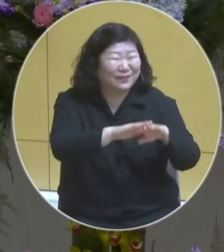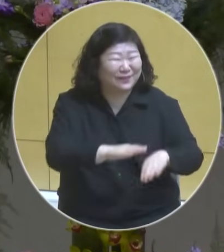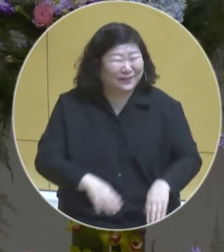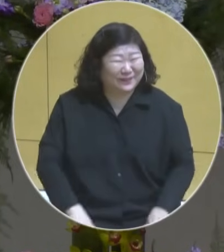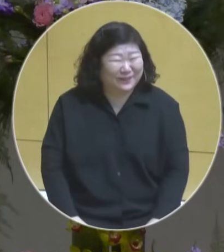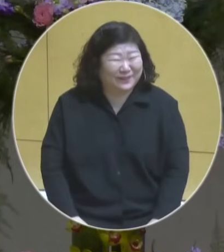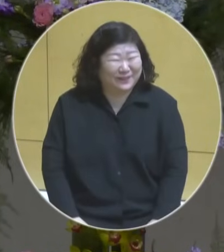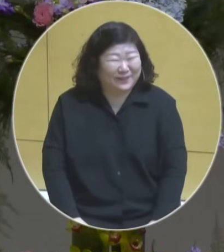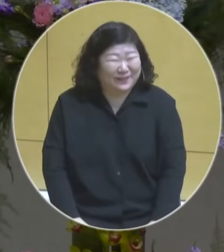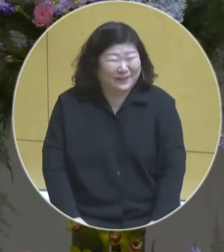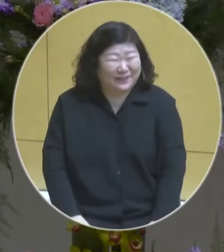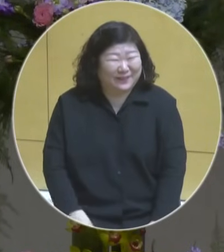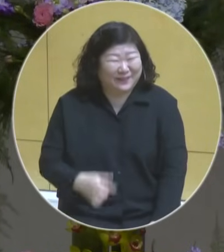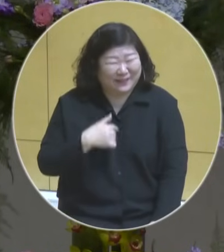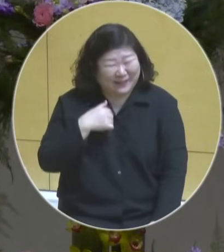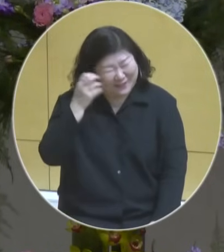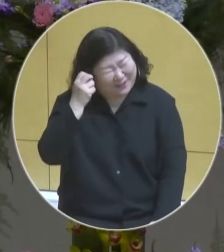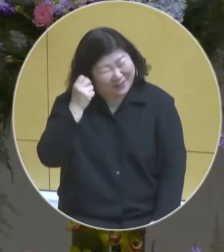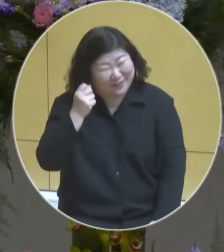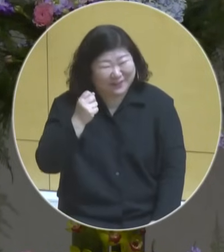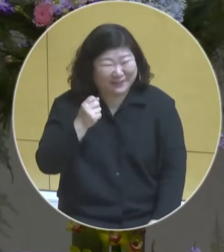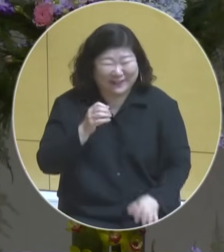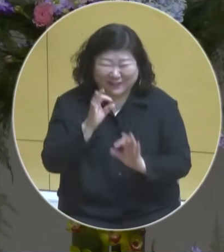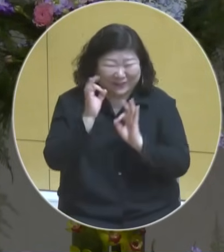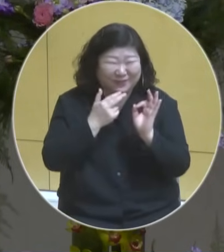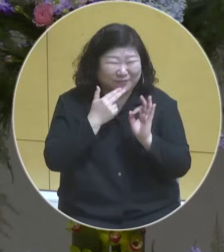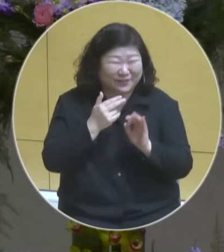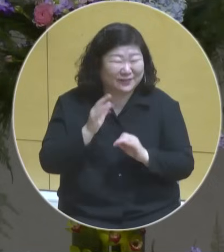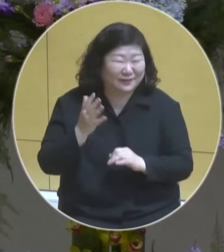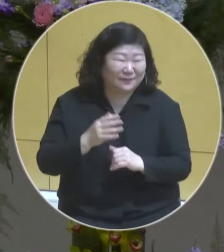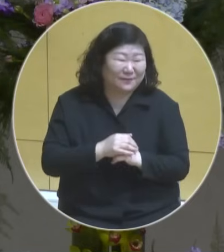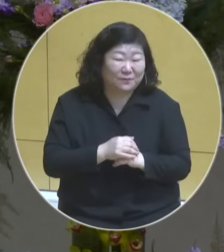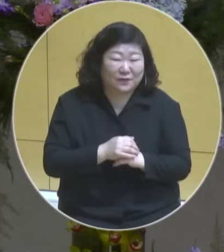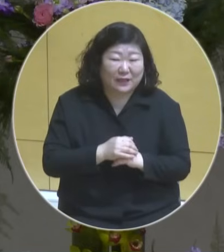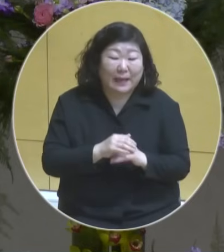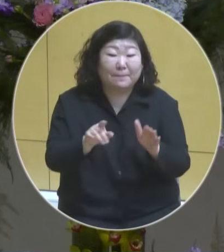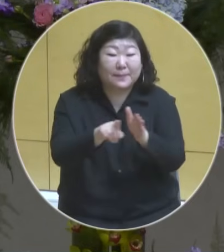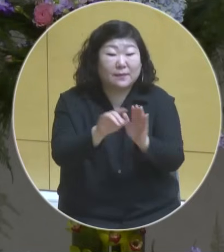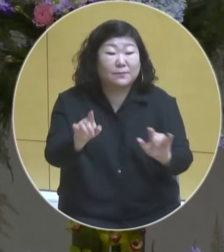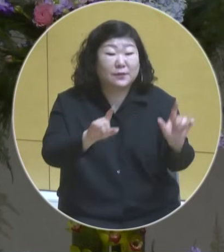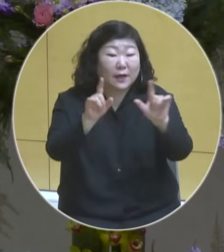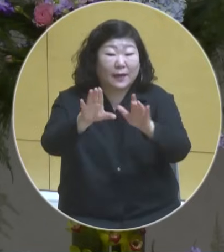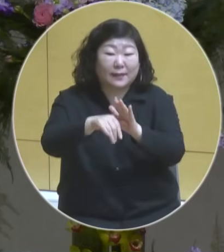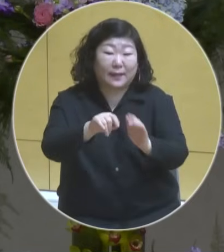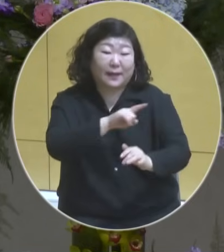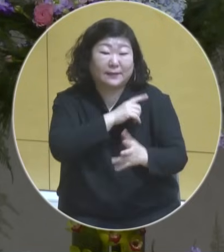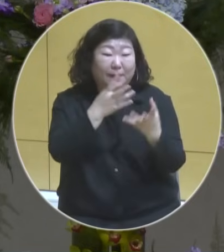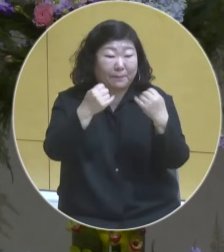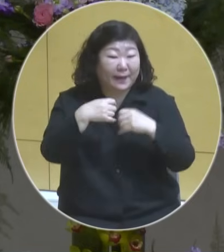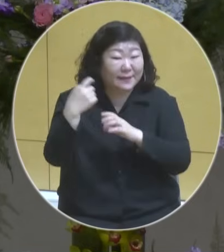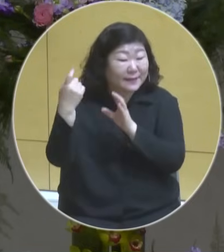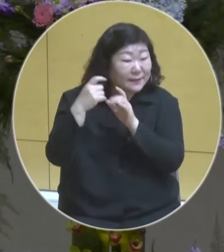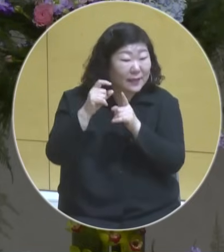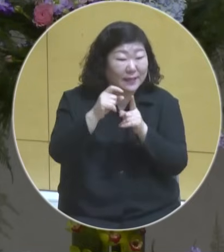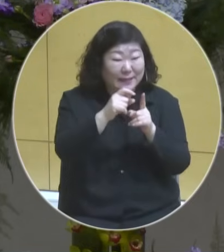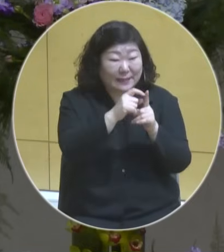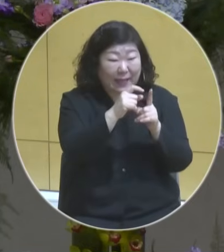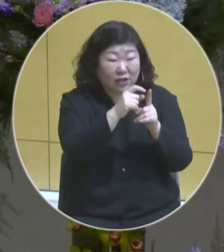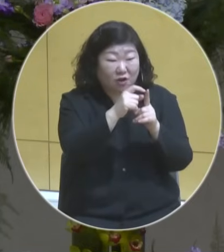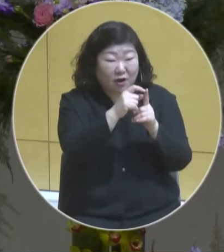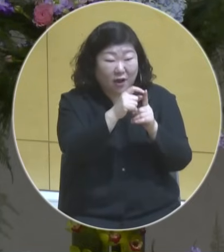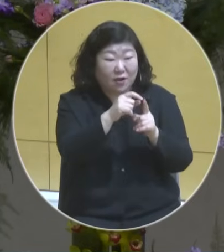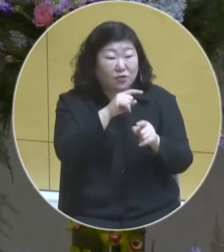바랍니다 여러분 신앙생활하면서 가지 가장 많이 듣는이 단어가 바로 성수